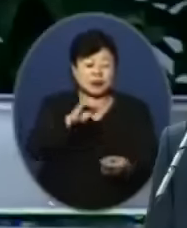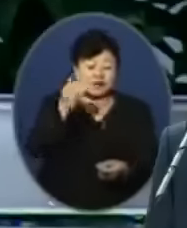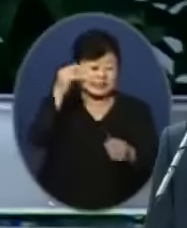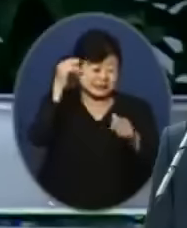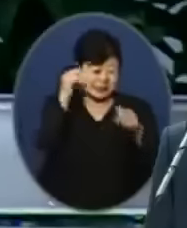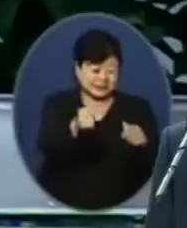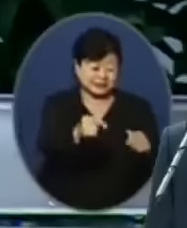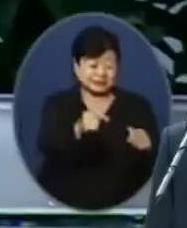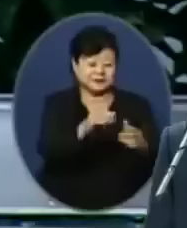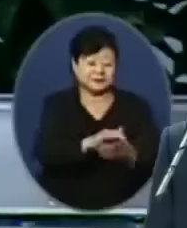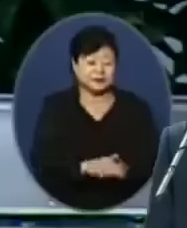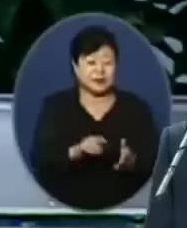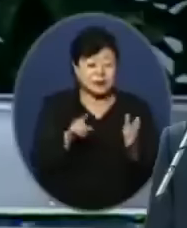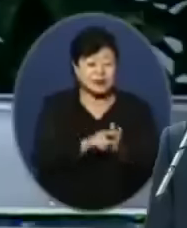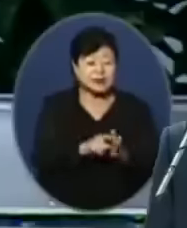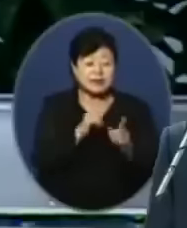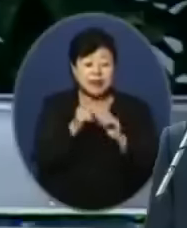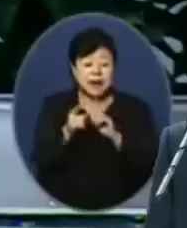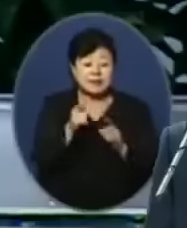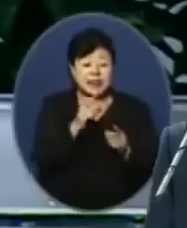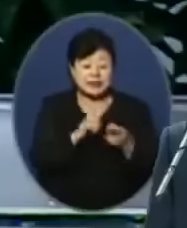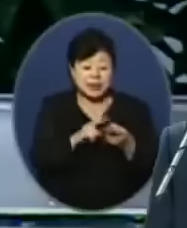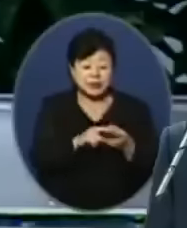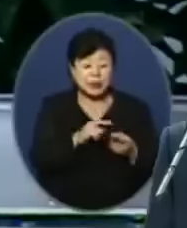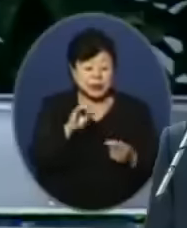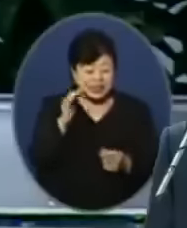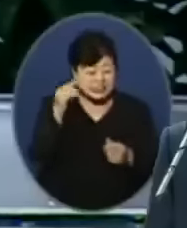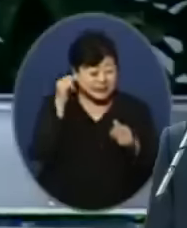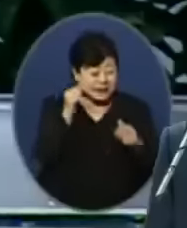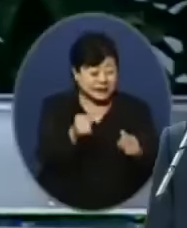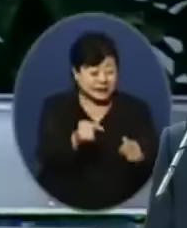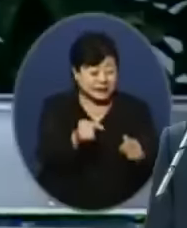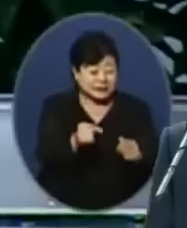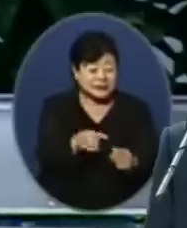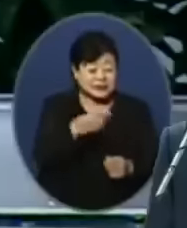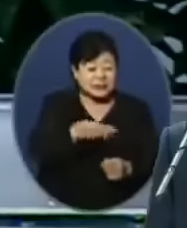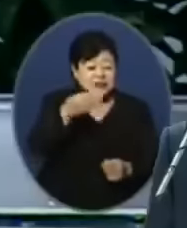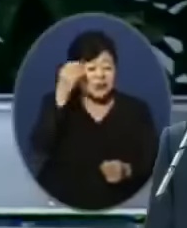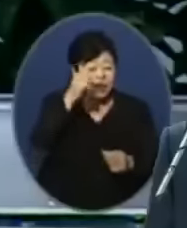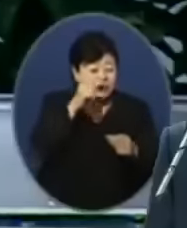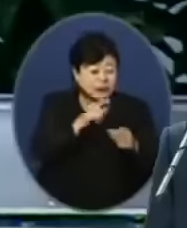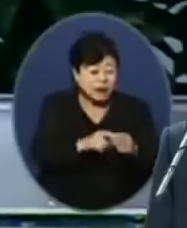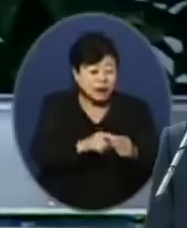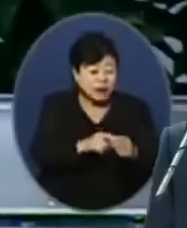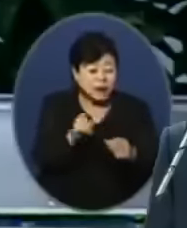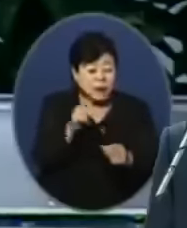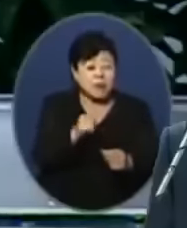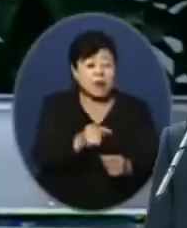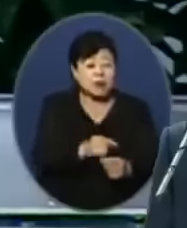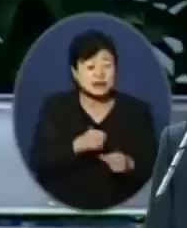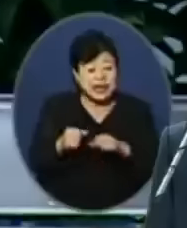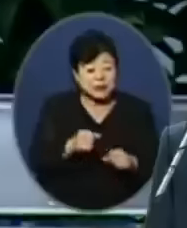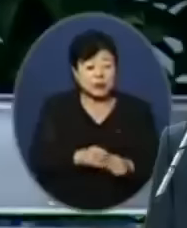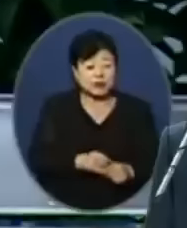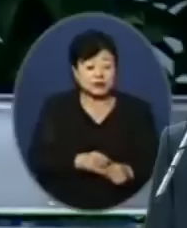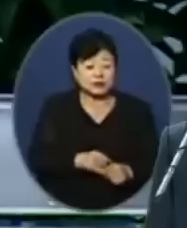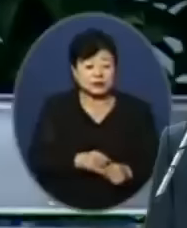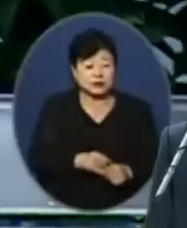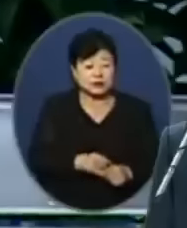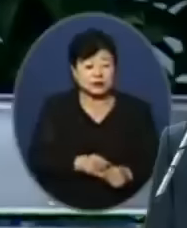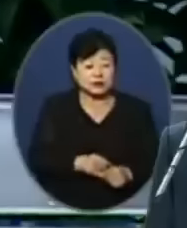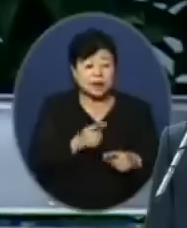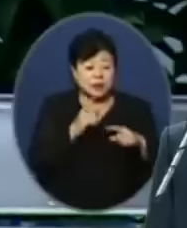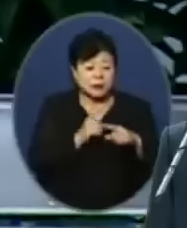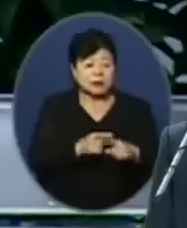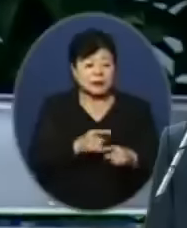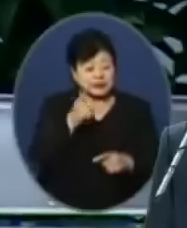될지어다. 믿음을 말하면 말한 대로 될지어다. 4차원의 영성은 무엇을 해도 그